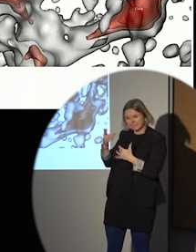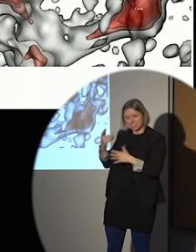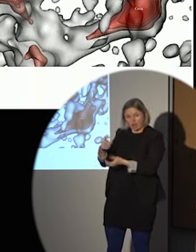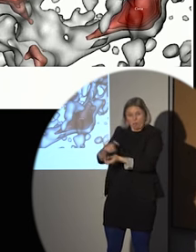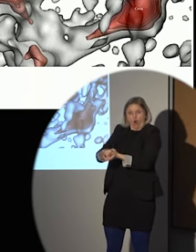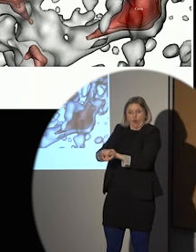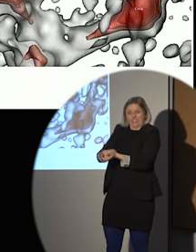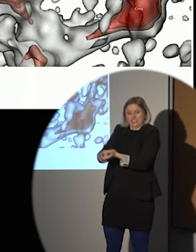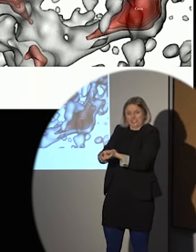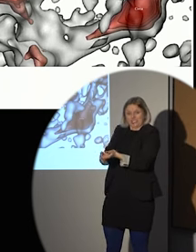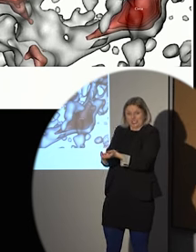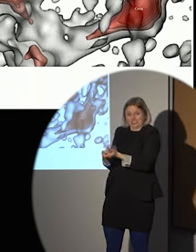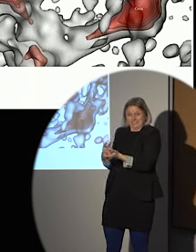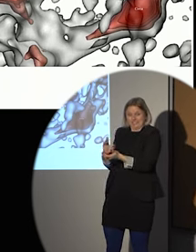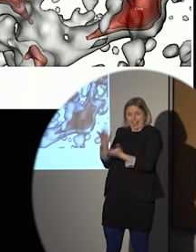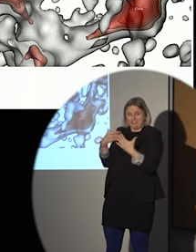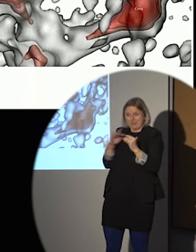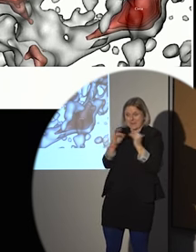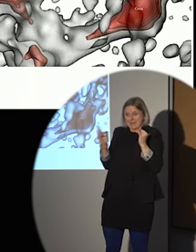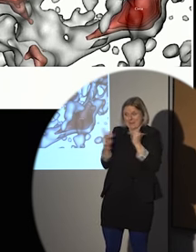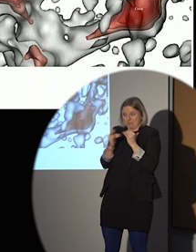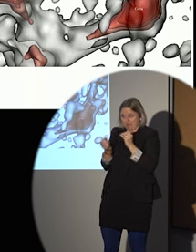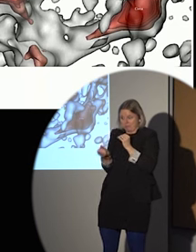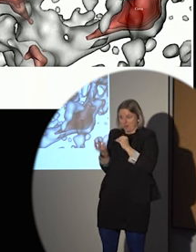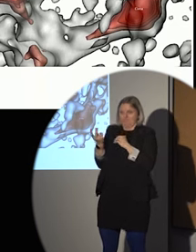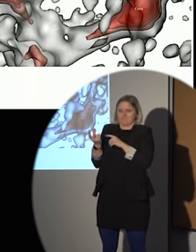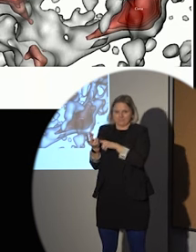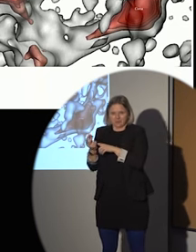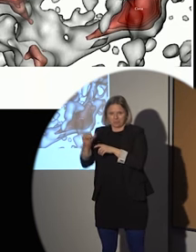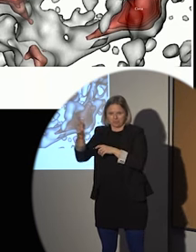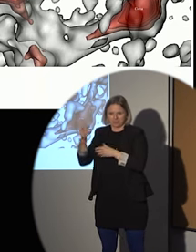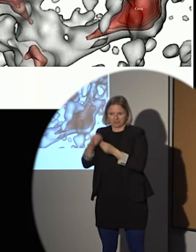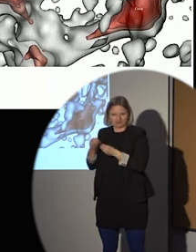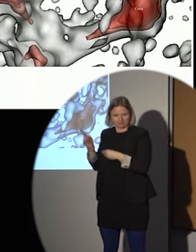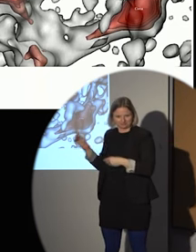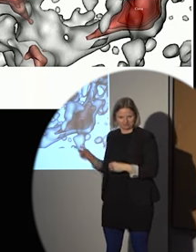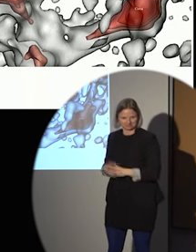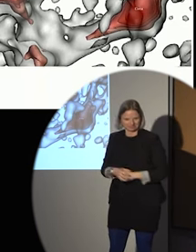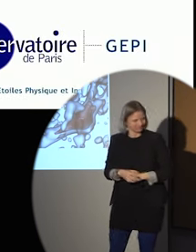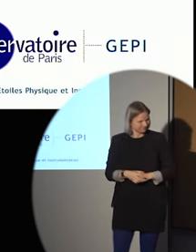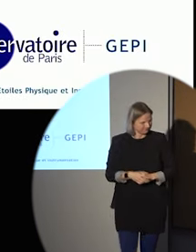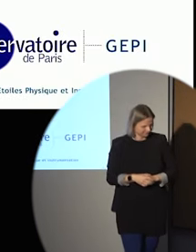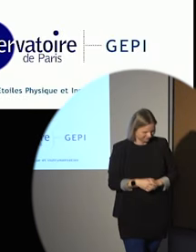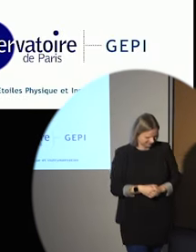origine, c'est juste après le Big Bang. C'est là que je vous fais voyager le plus loin, en fait.